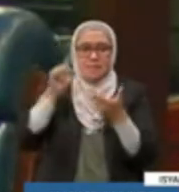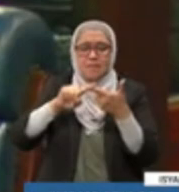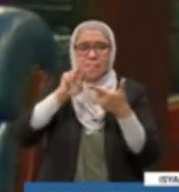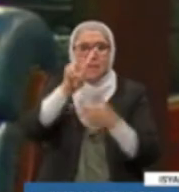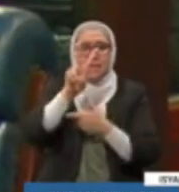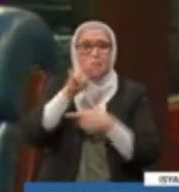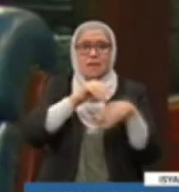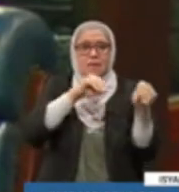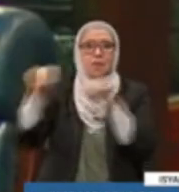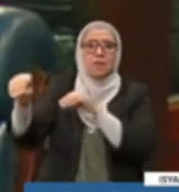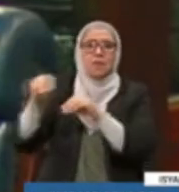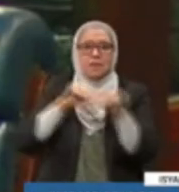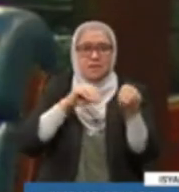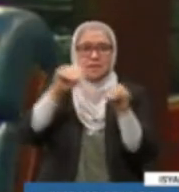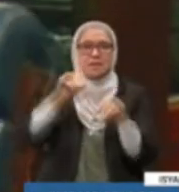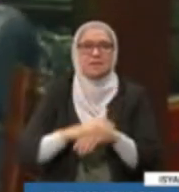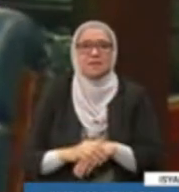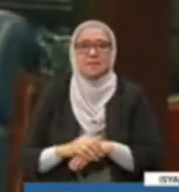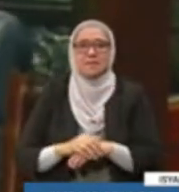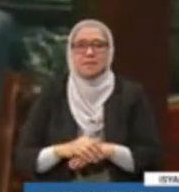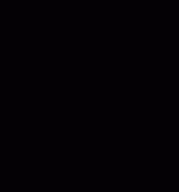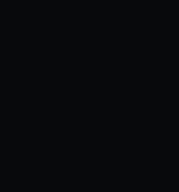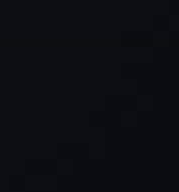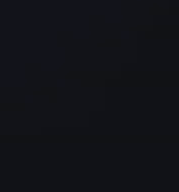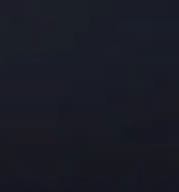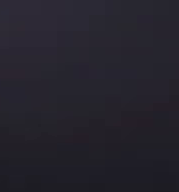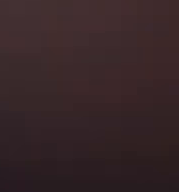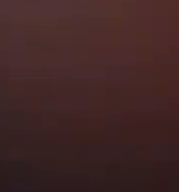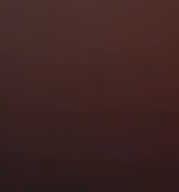aku dalam bentuk mobile Terima kasih based on